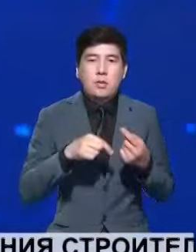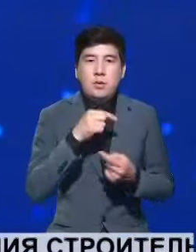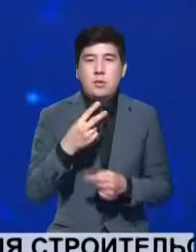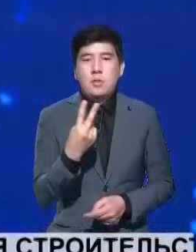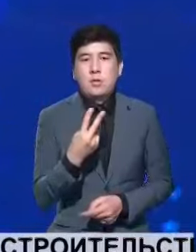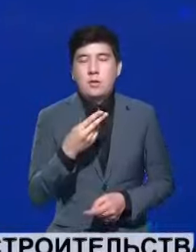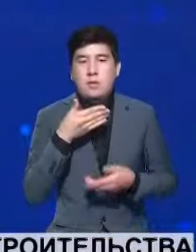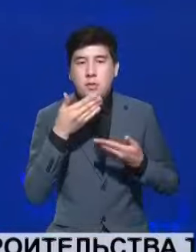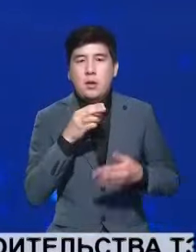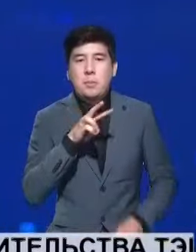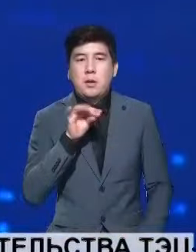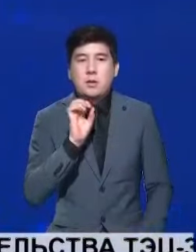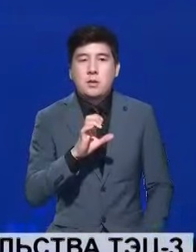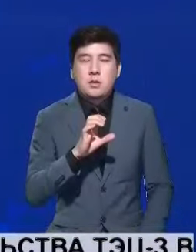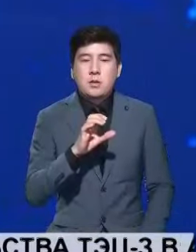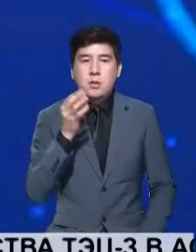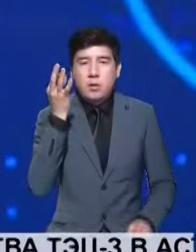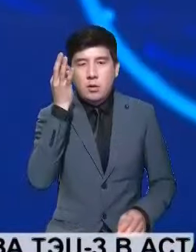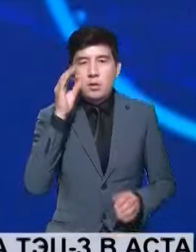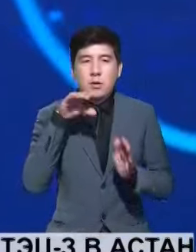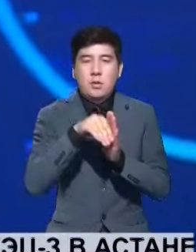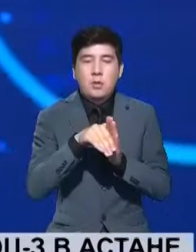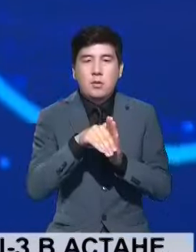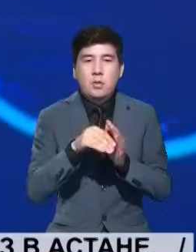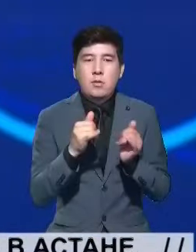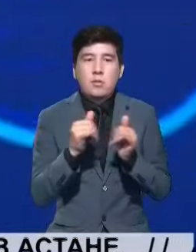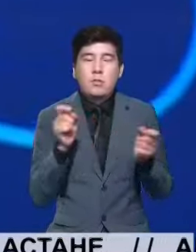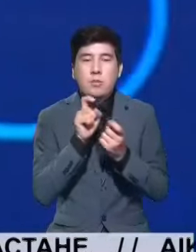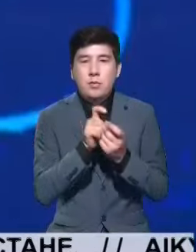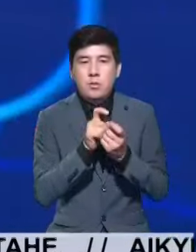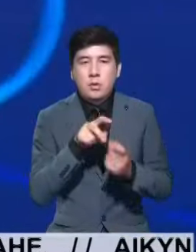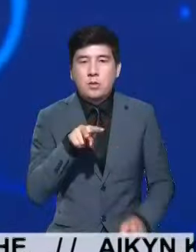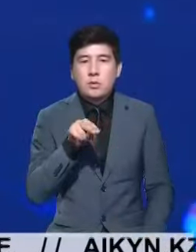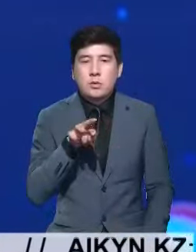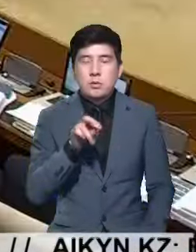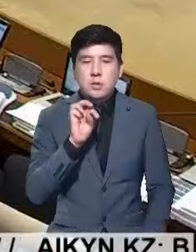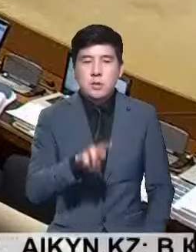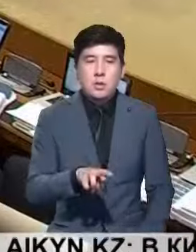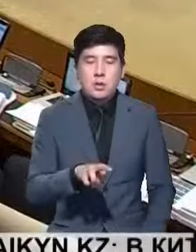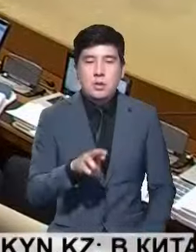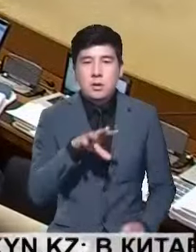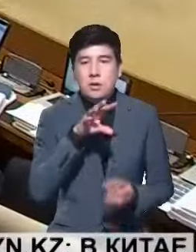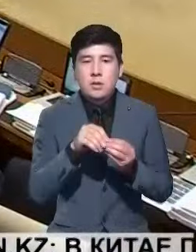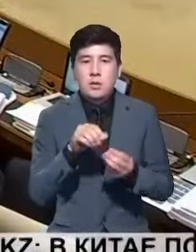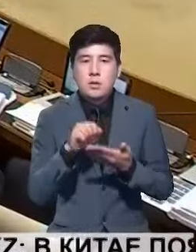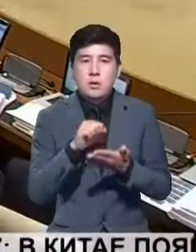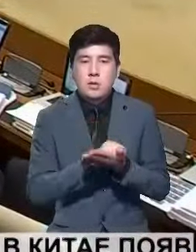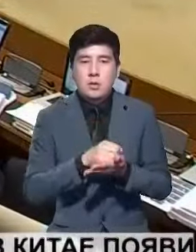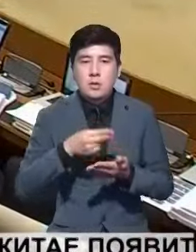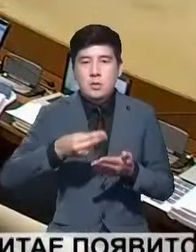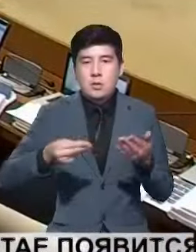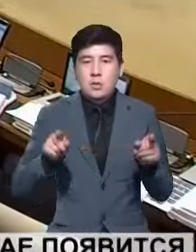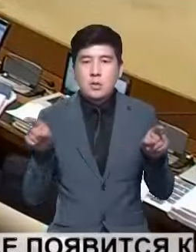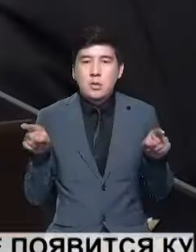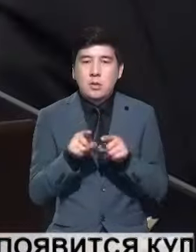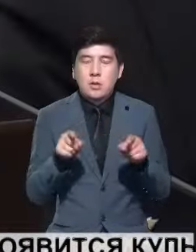чтении в Мажилисе. Напомню, президент Токаев поручил усилить борьбу с лудоманией среди казахстанцев. В документе также прописано ограничение на участие